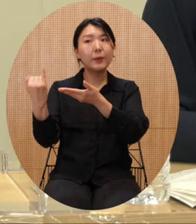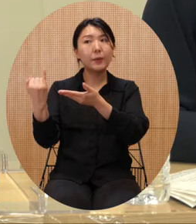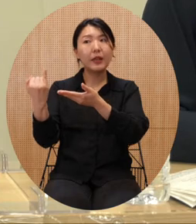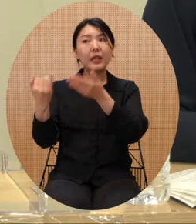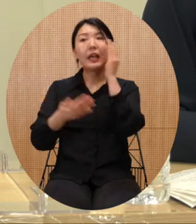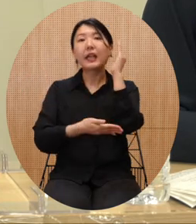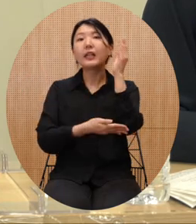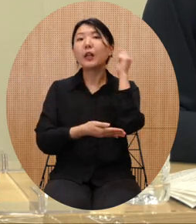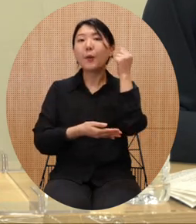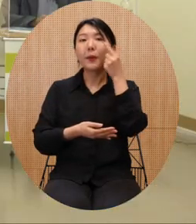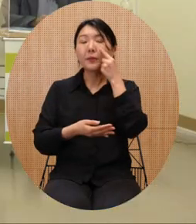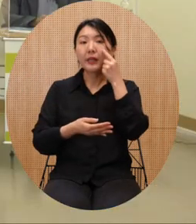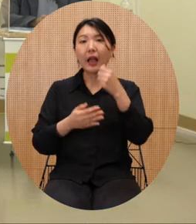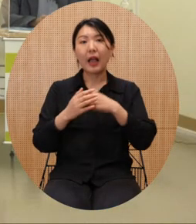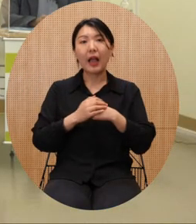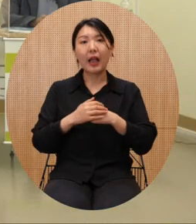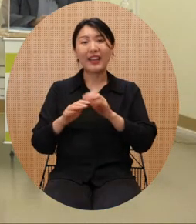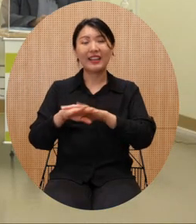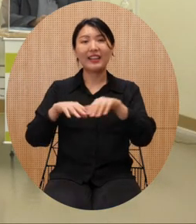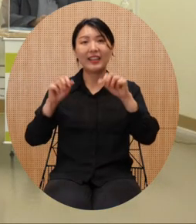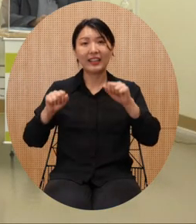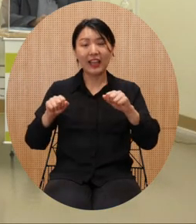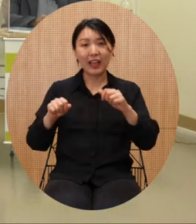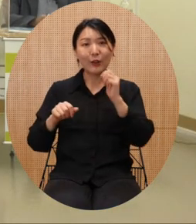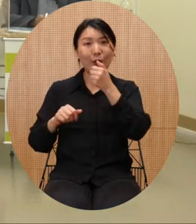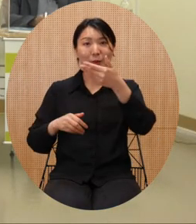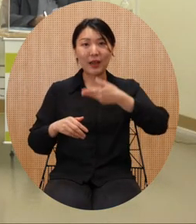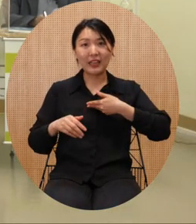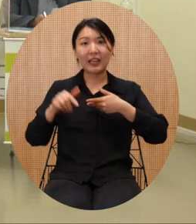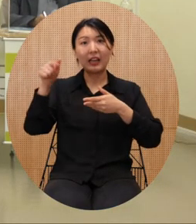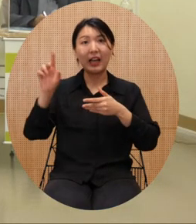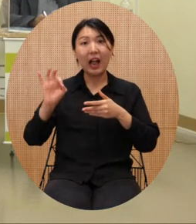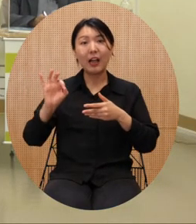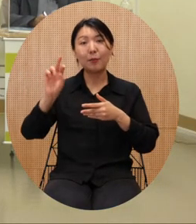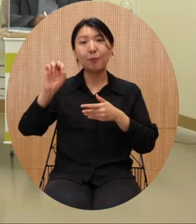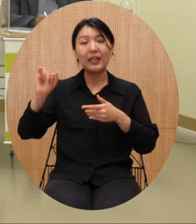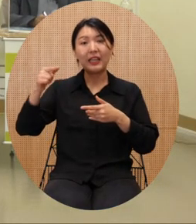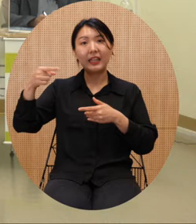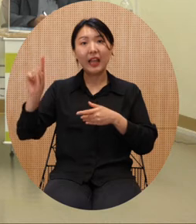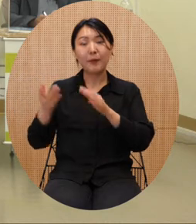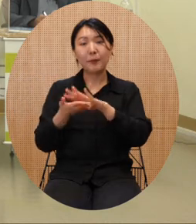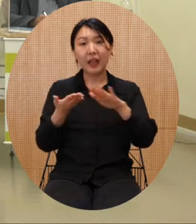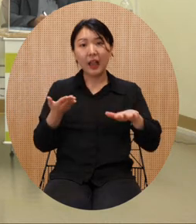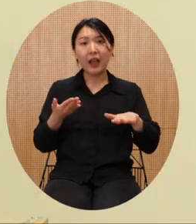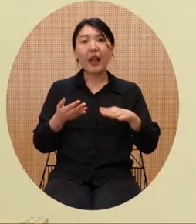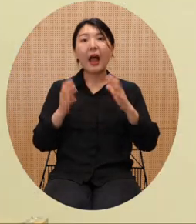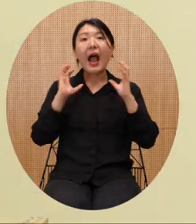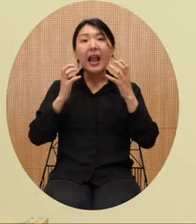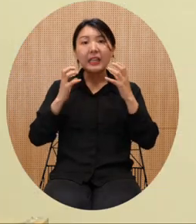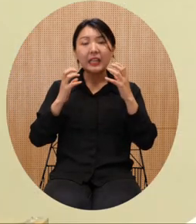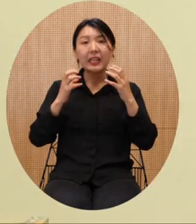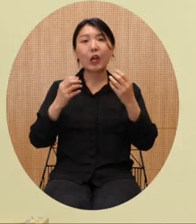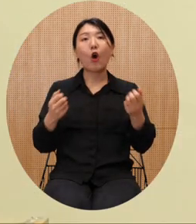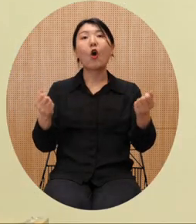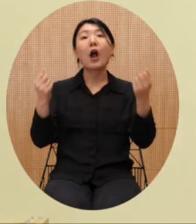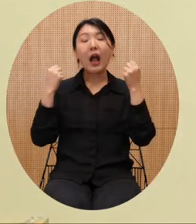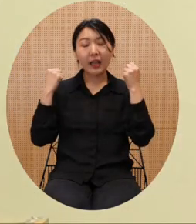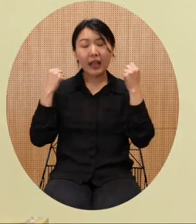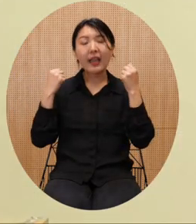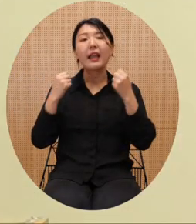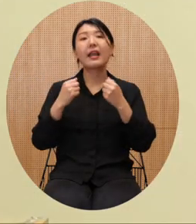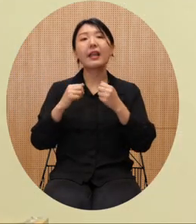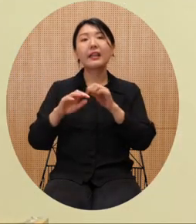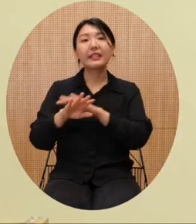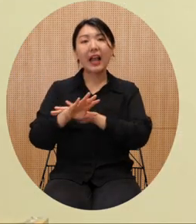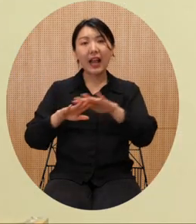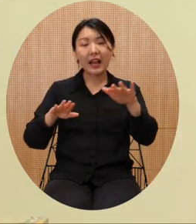하겠습니다. 예, 안녕하세요. 소개받은 강민아입니다. 지금 아이들이 건강하게